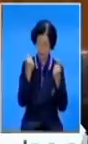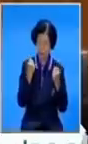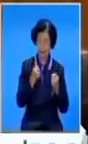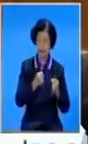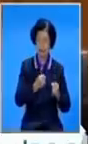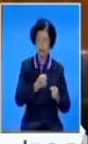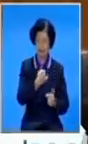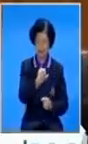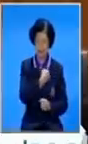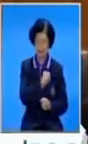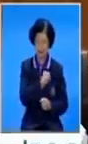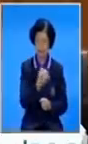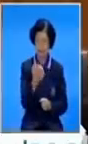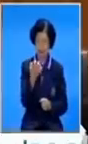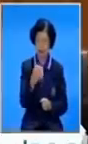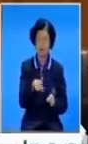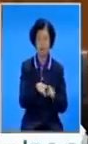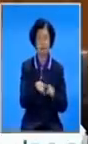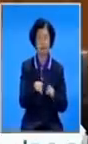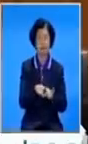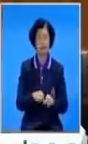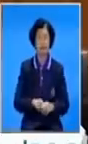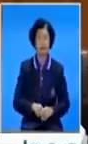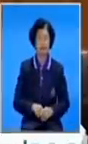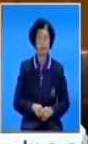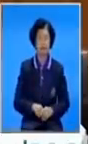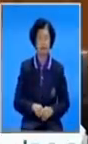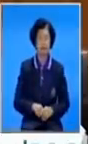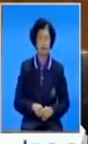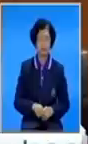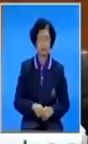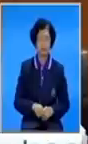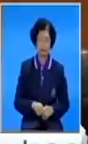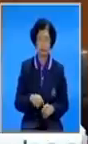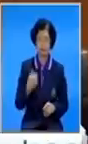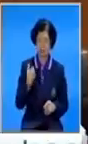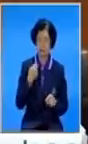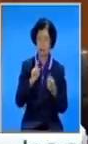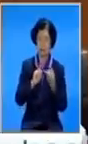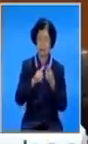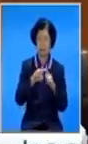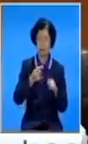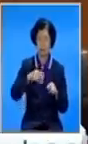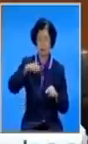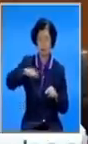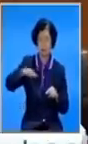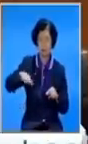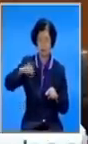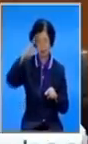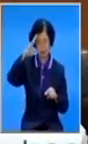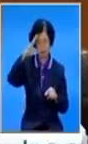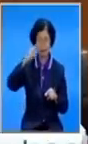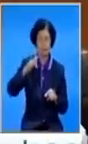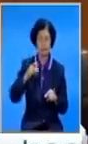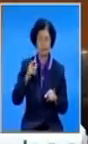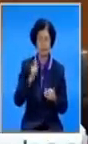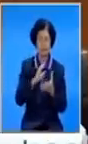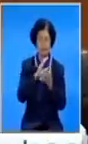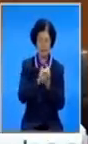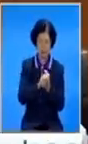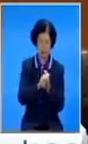นะครับอีกคำหนึ่งครับเดี๋ยวจะเสียหายกับพี่เพื่อนๆ น้องๆทหารด้วยเป็นเมียทห